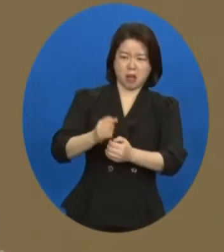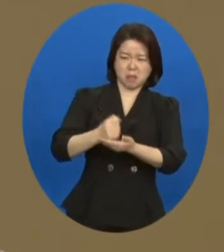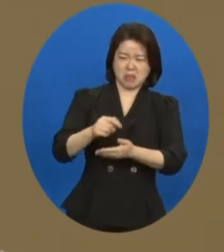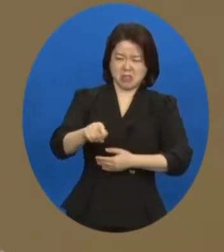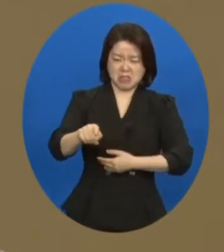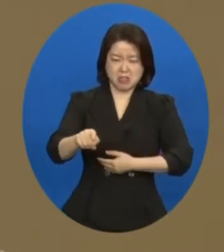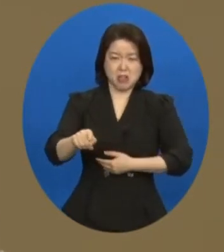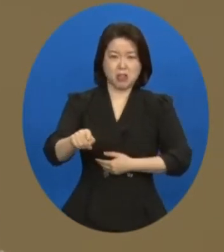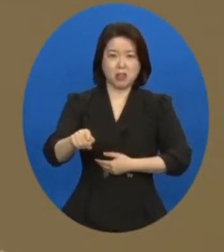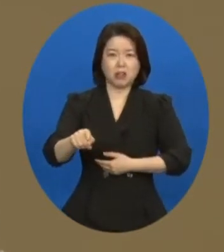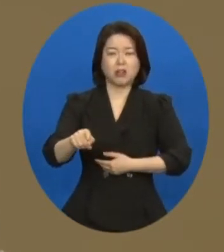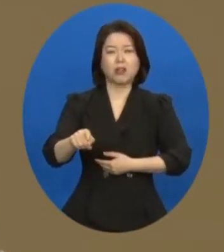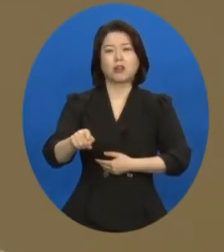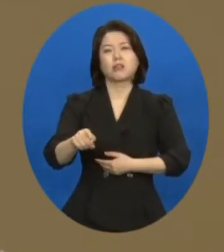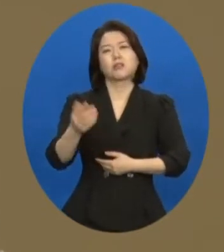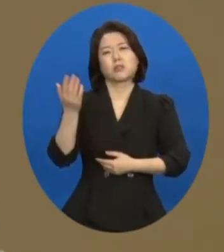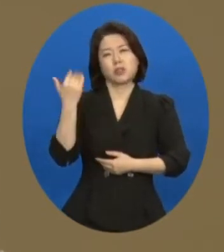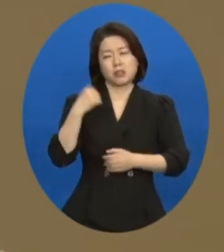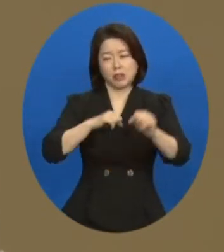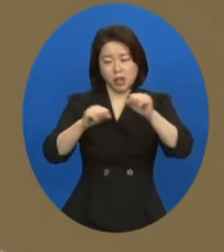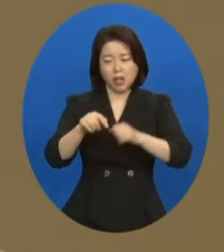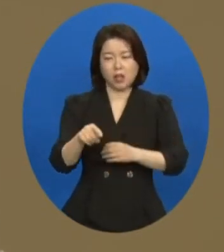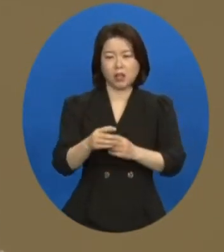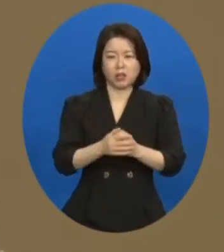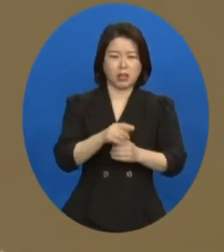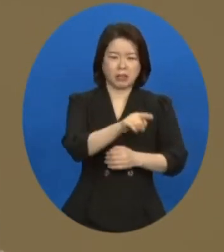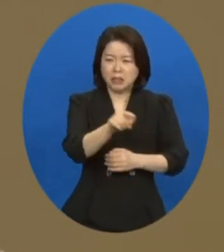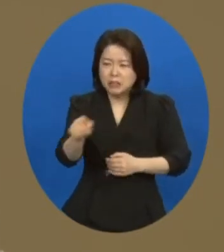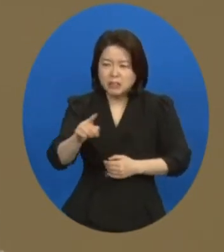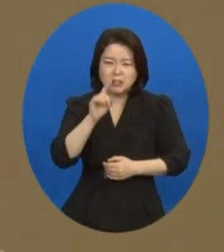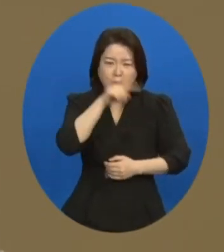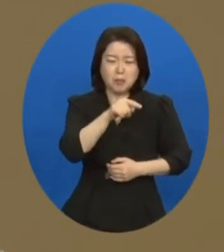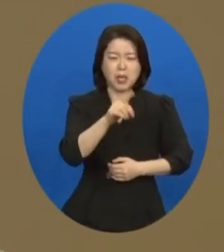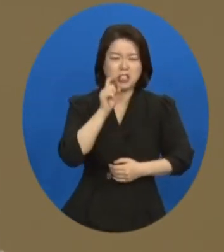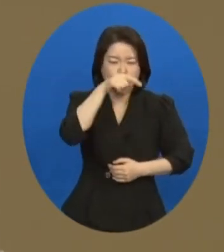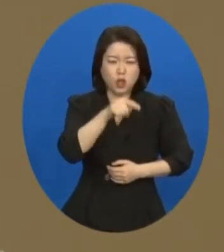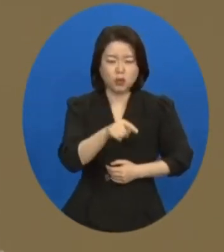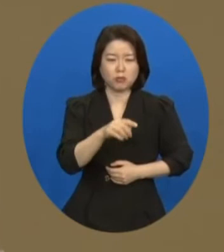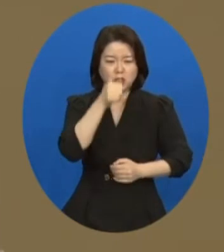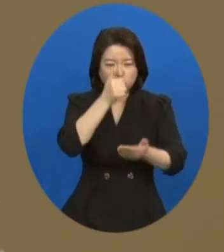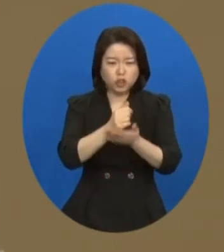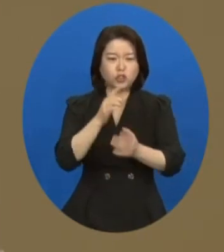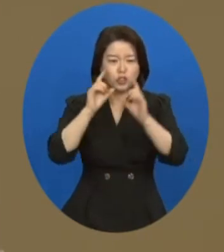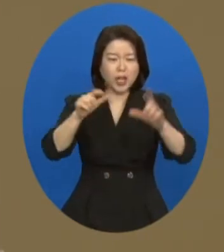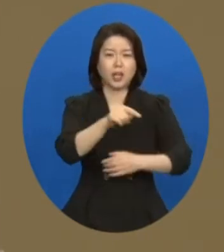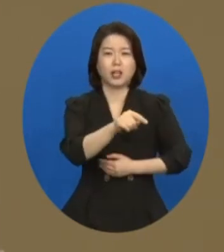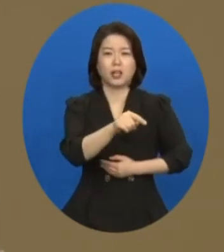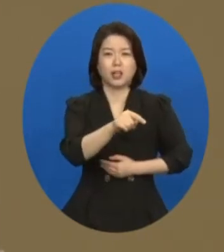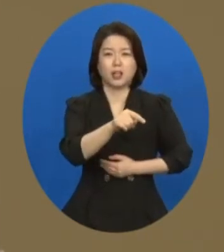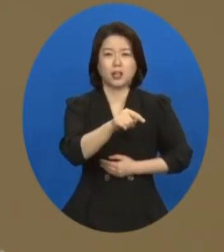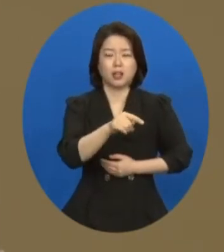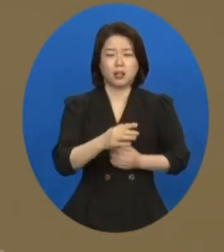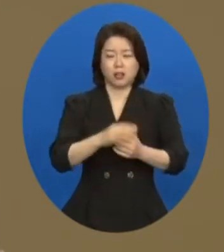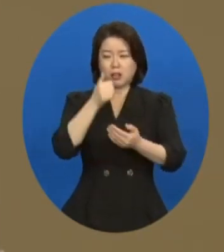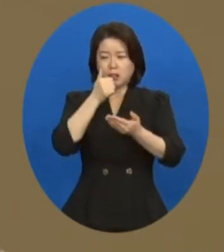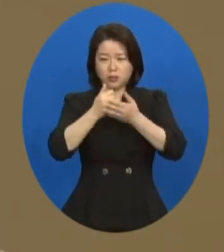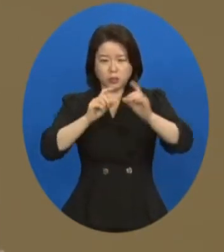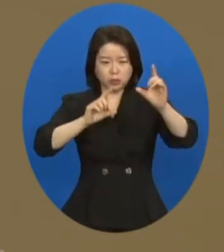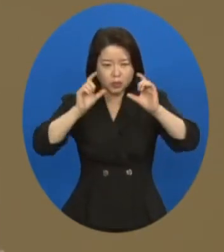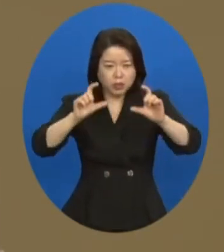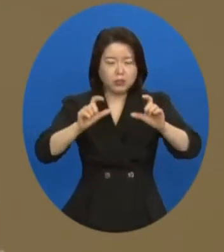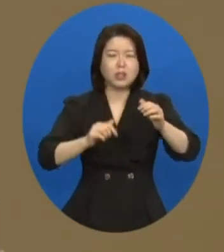했는지 덜었다 아카 죄인이라 그렇게 정지한 것